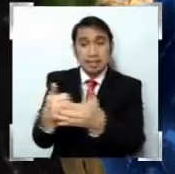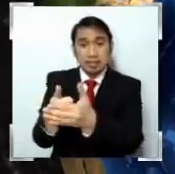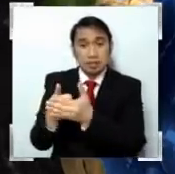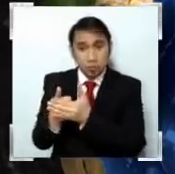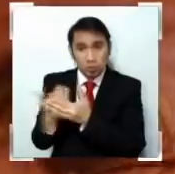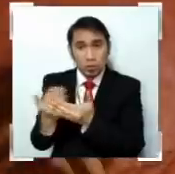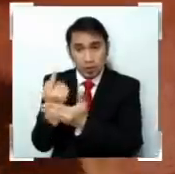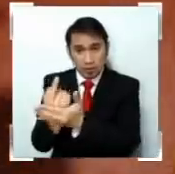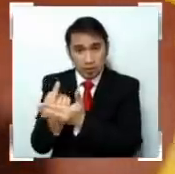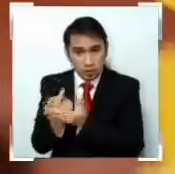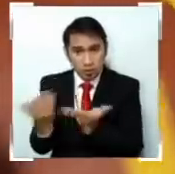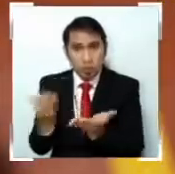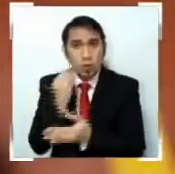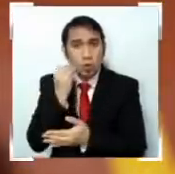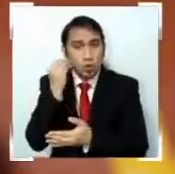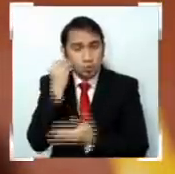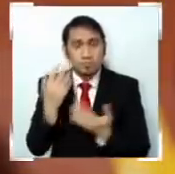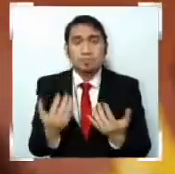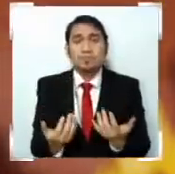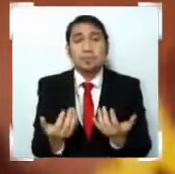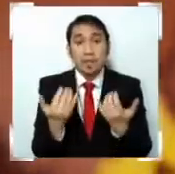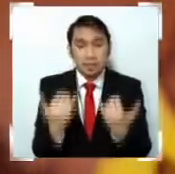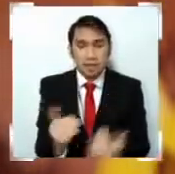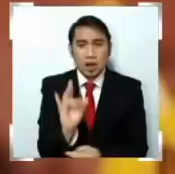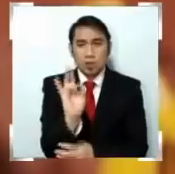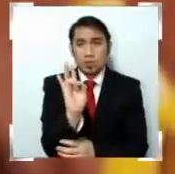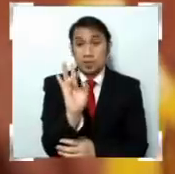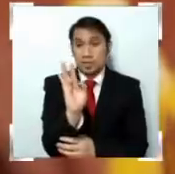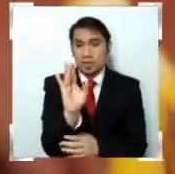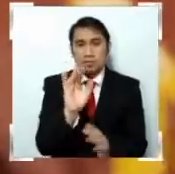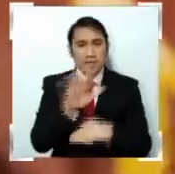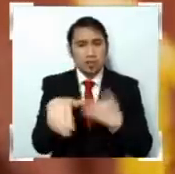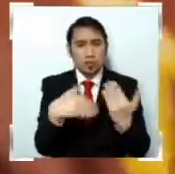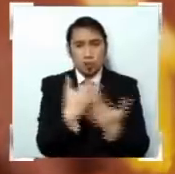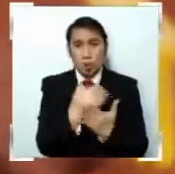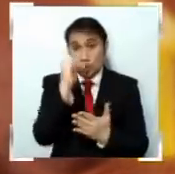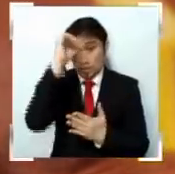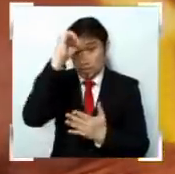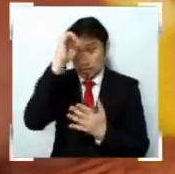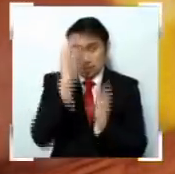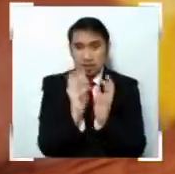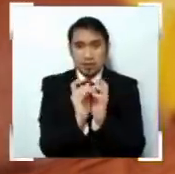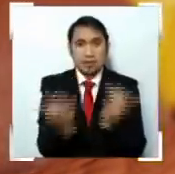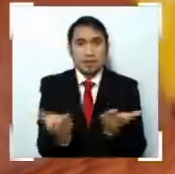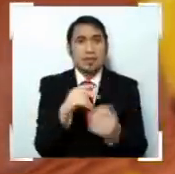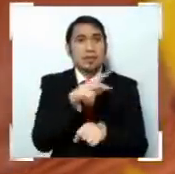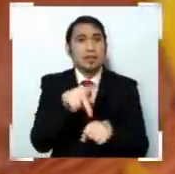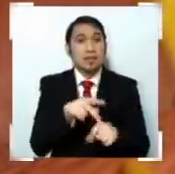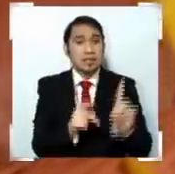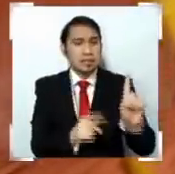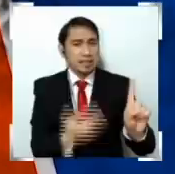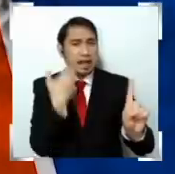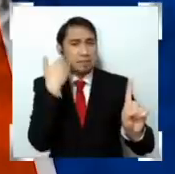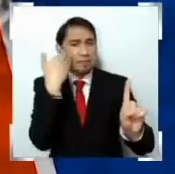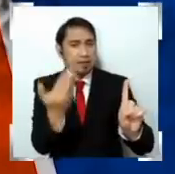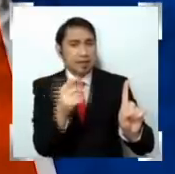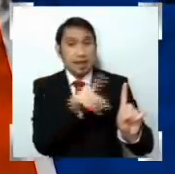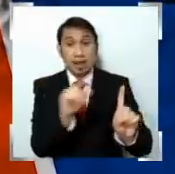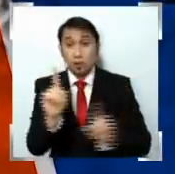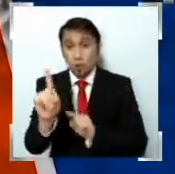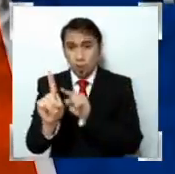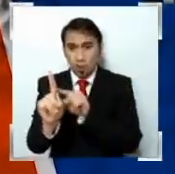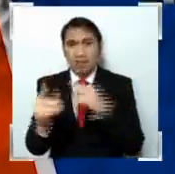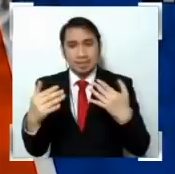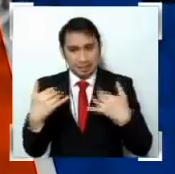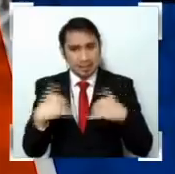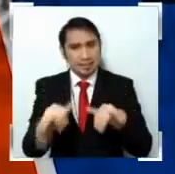ng DOH. 17 na ang kaso ng Delta variant sa Pilipinas. Isa rito ang namatay at isa pa ang active case. Bahagi ng